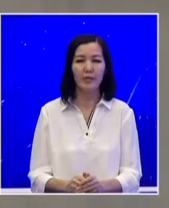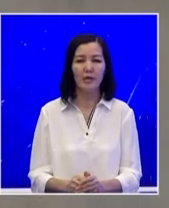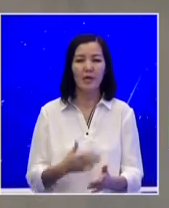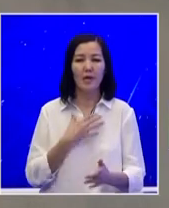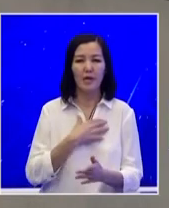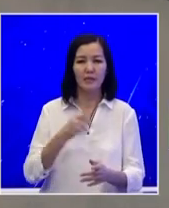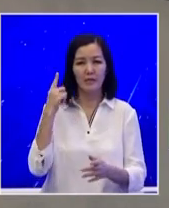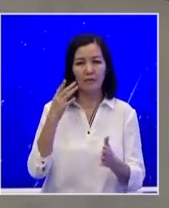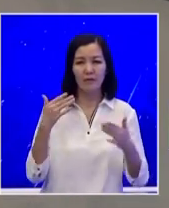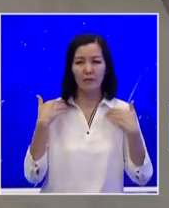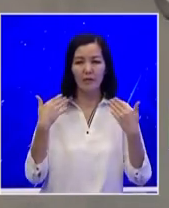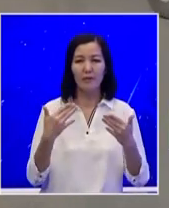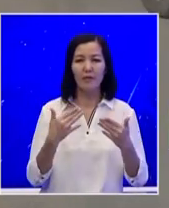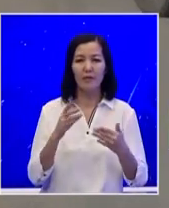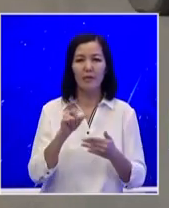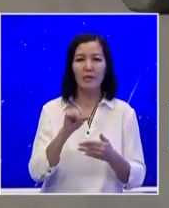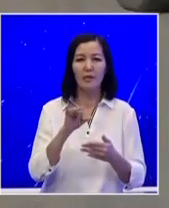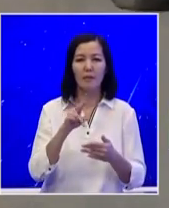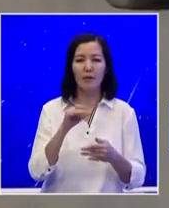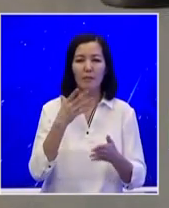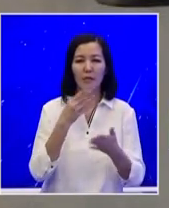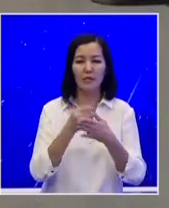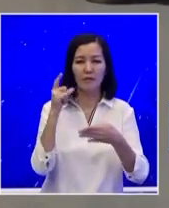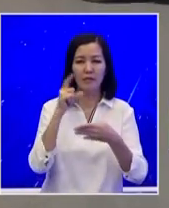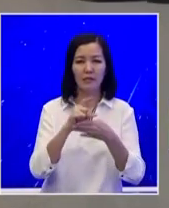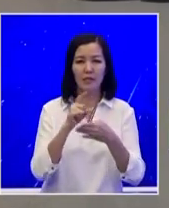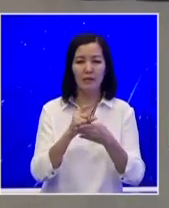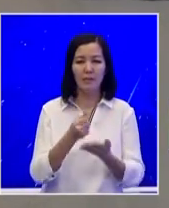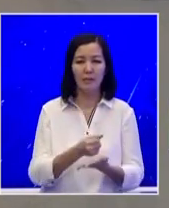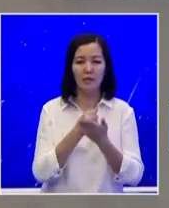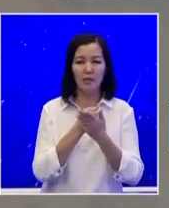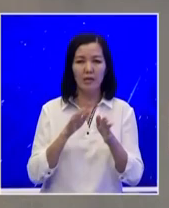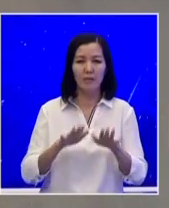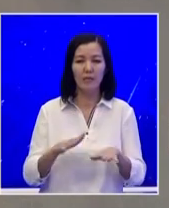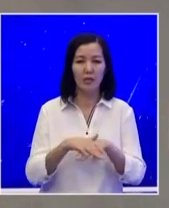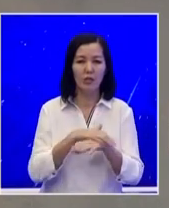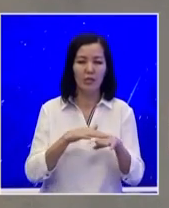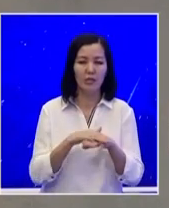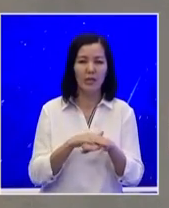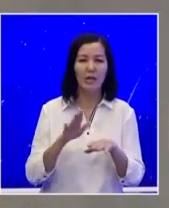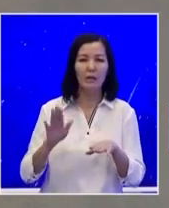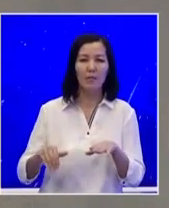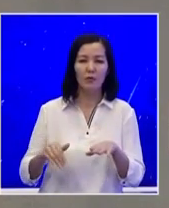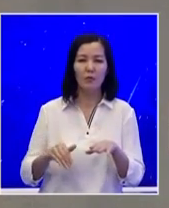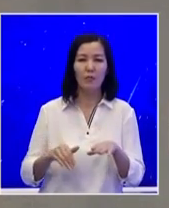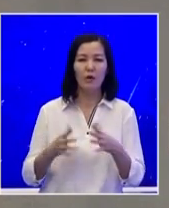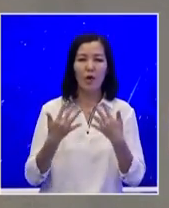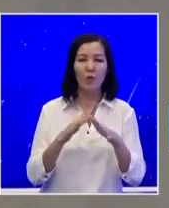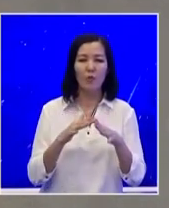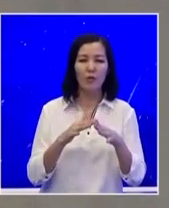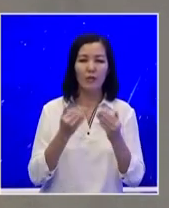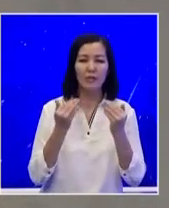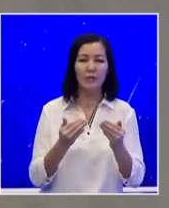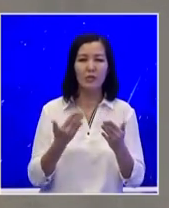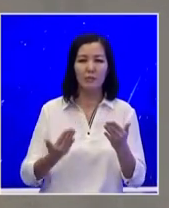Основным инициатором акции выступил имам нашего села. Его идею всецело поддержали местные жители, а затем и уроженцы аула, которые